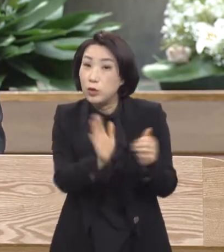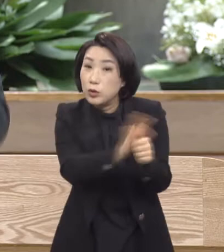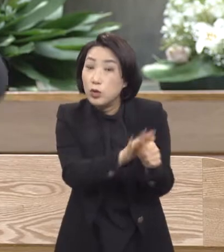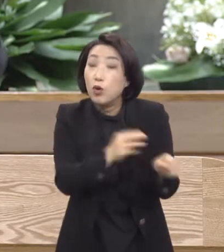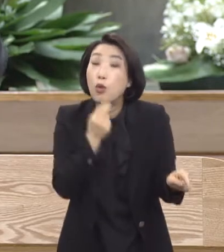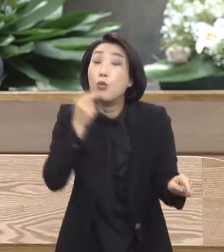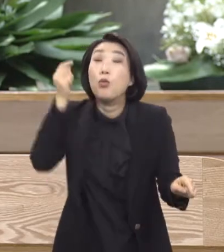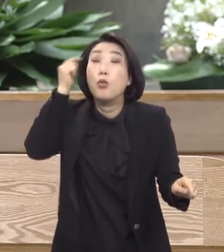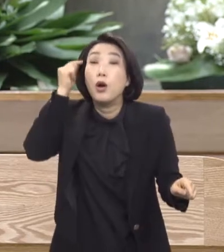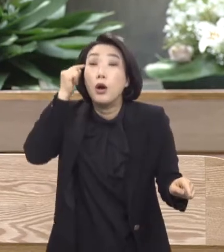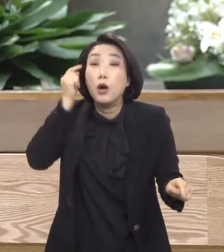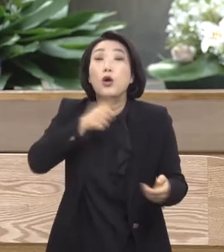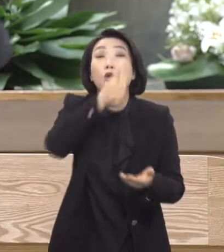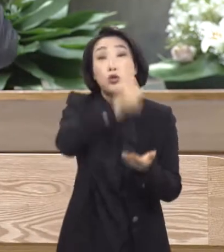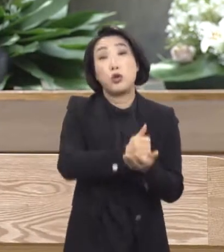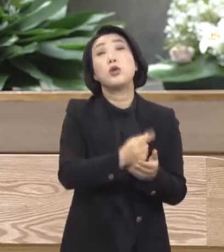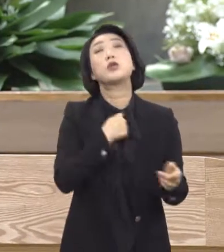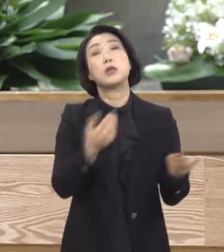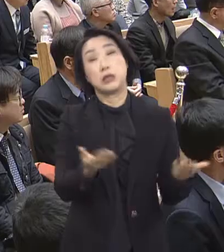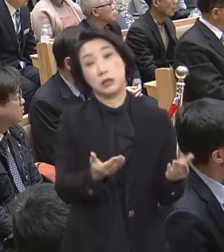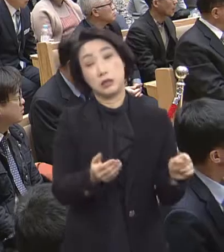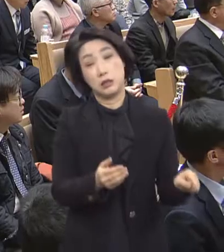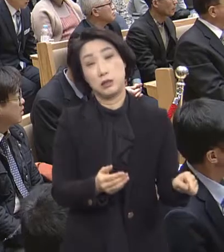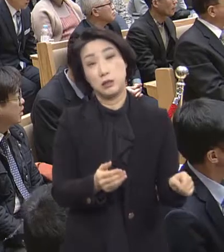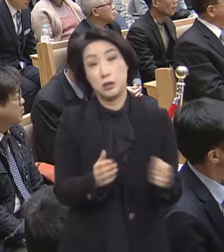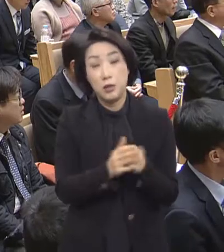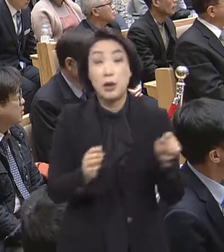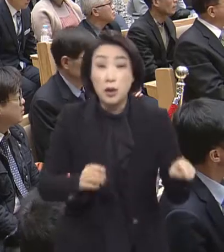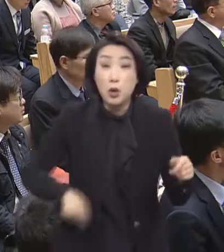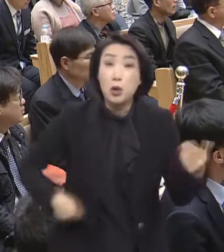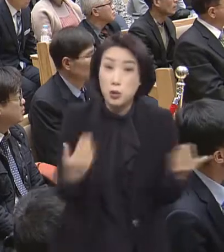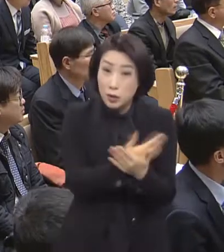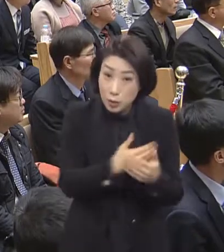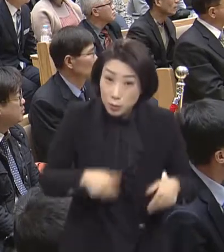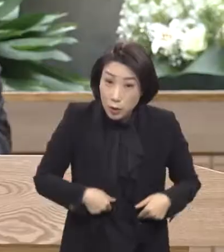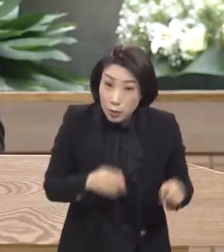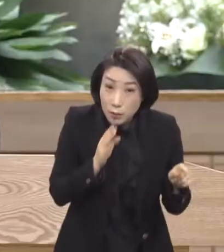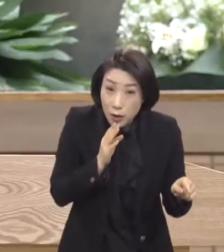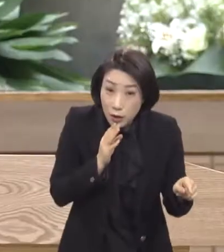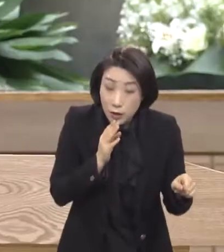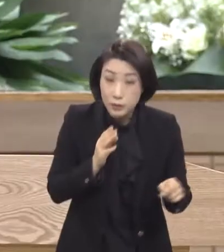않았나? 죄 때문이니 회개하라.